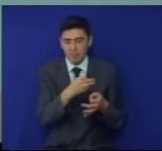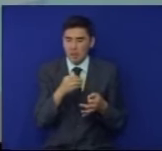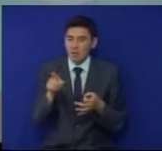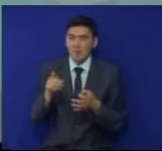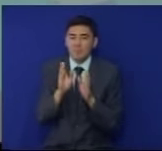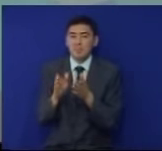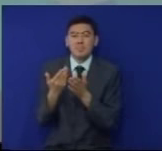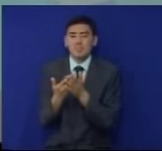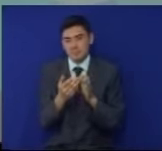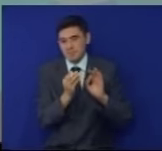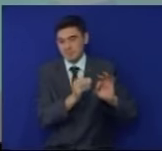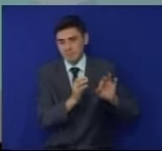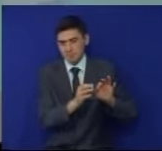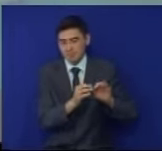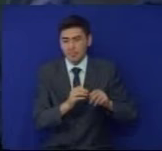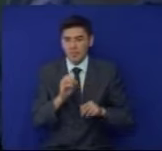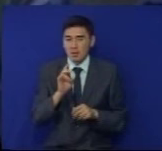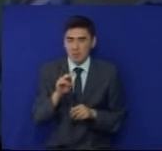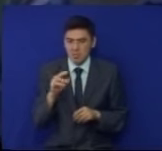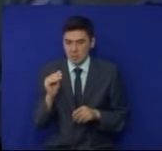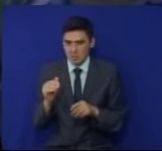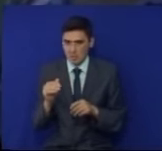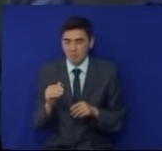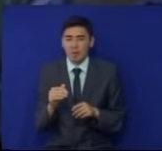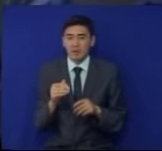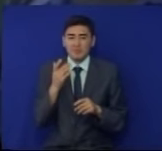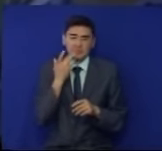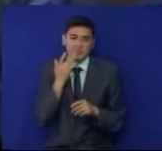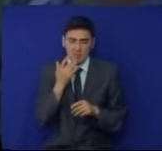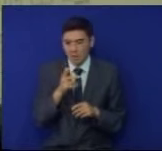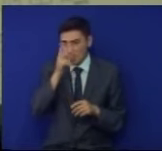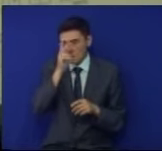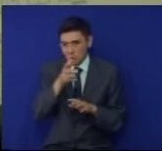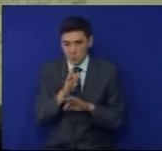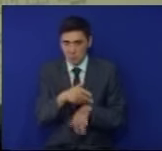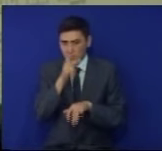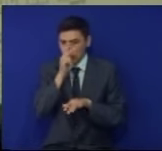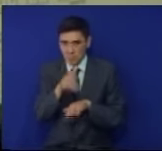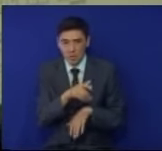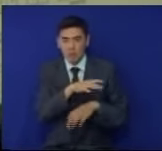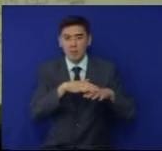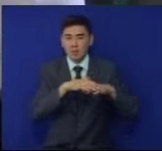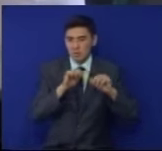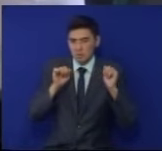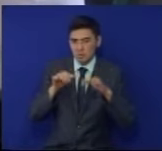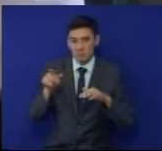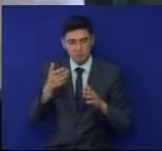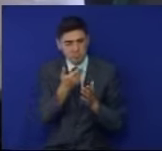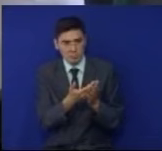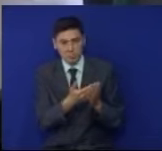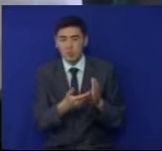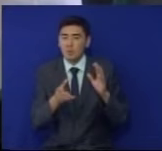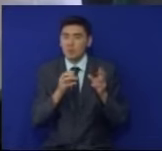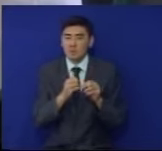дни открытых дверей Единый накопительный пенсионный фонд проводит с 2017 года ежеквартально. За этот период их участниками стали